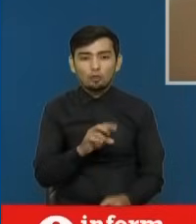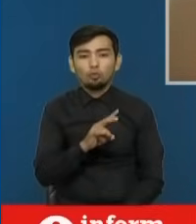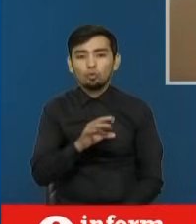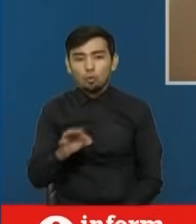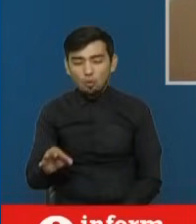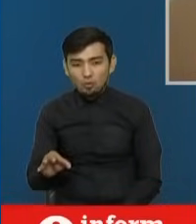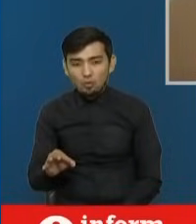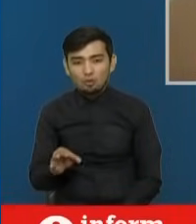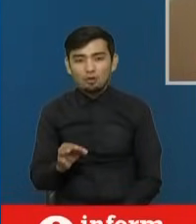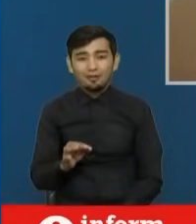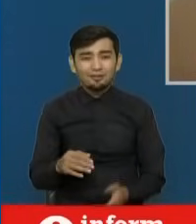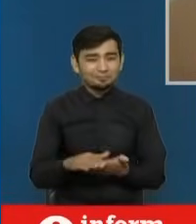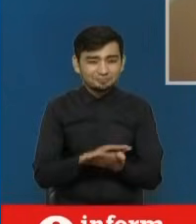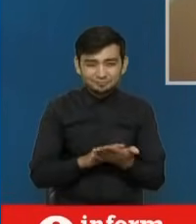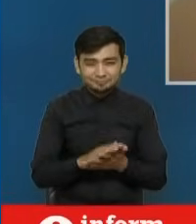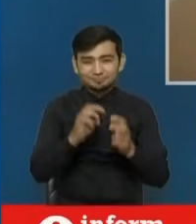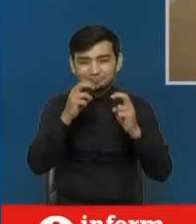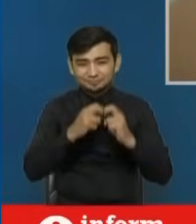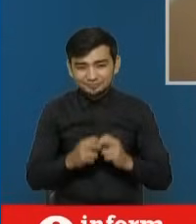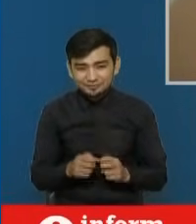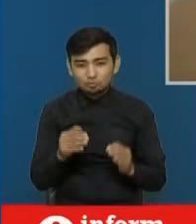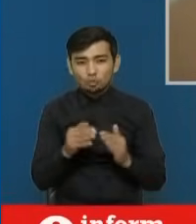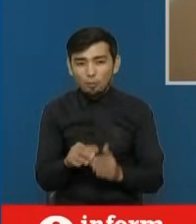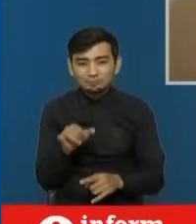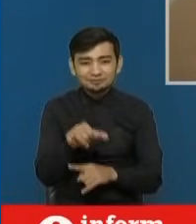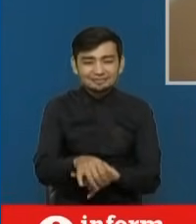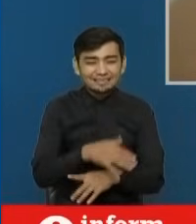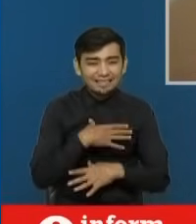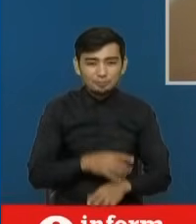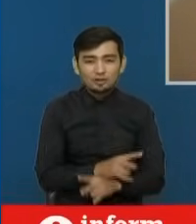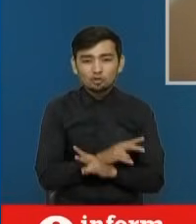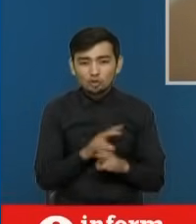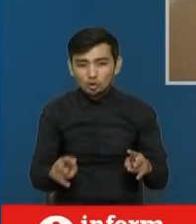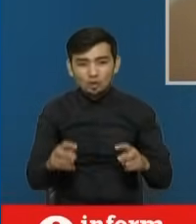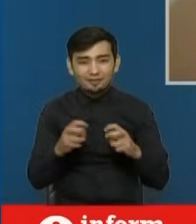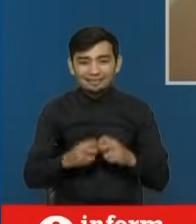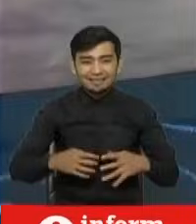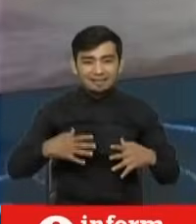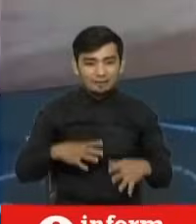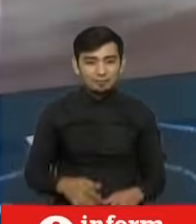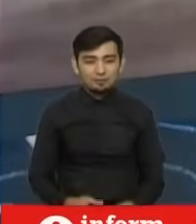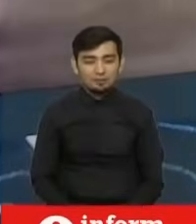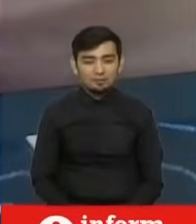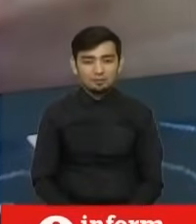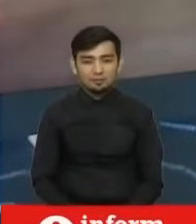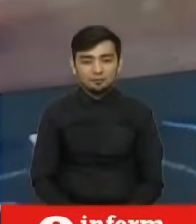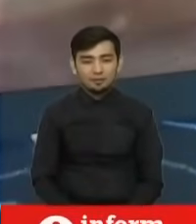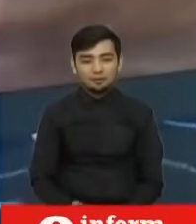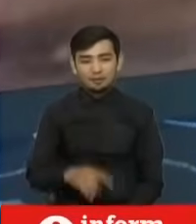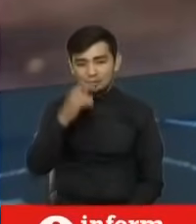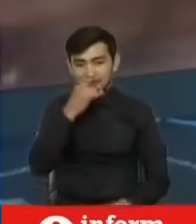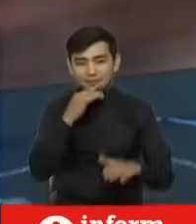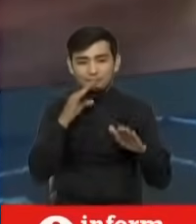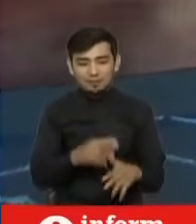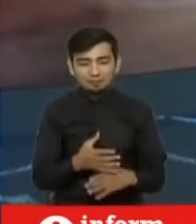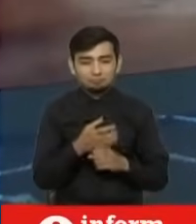хотя никакого обыска в доме Курганского не было вовсе не проводилось в Казахстане